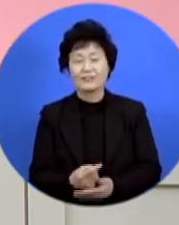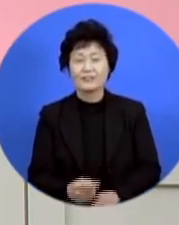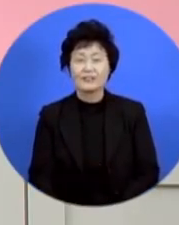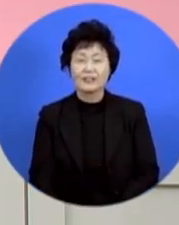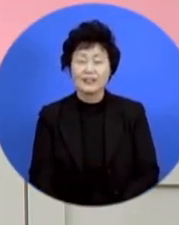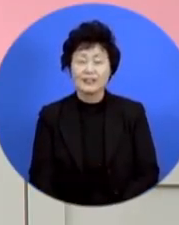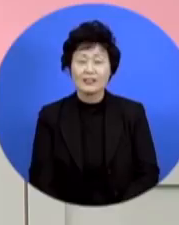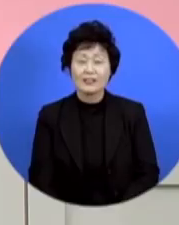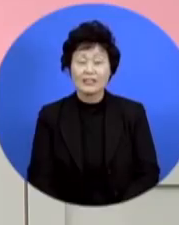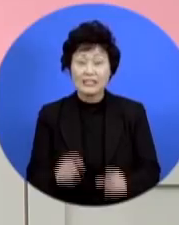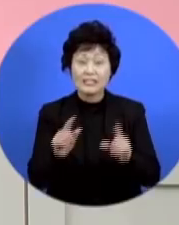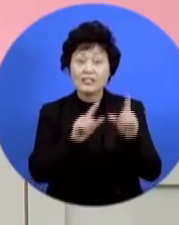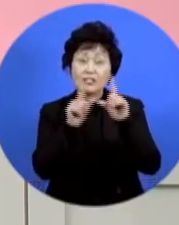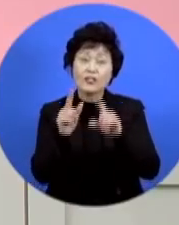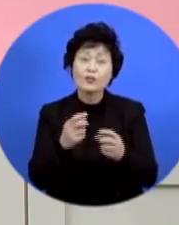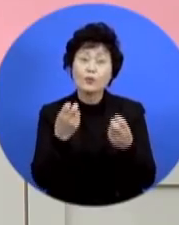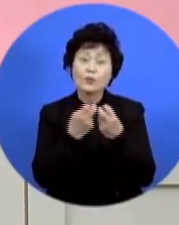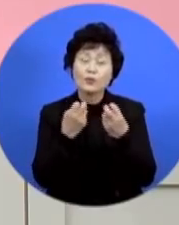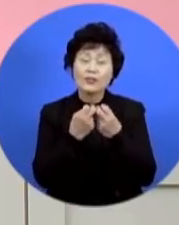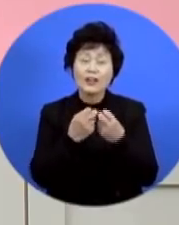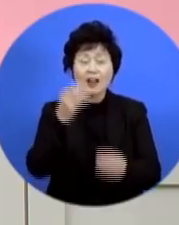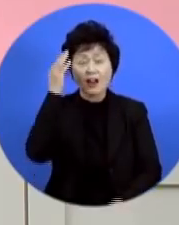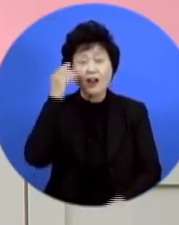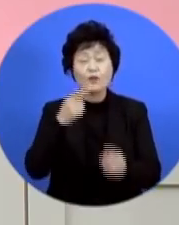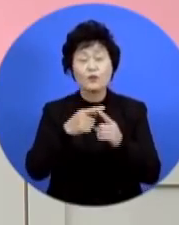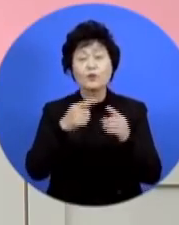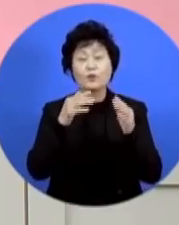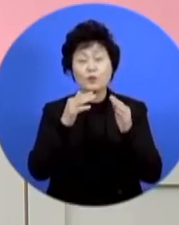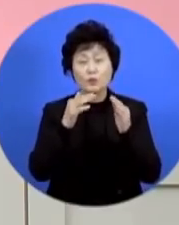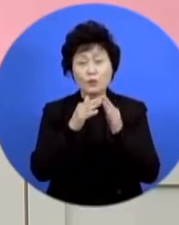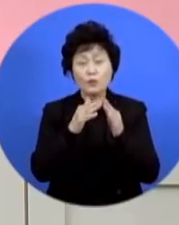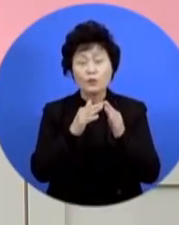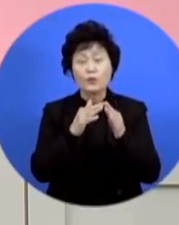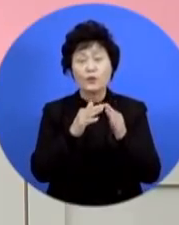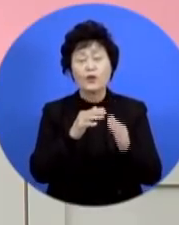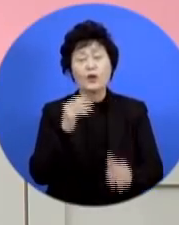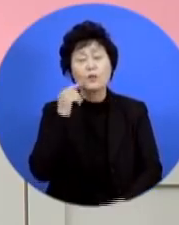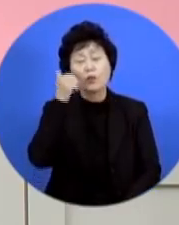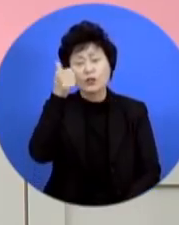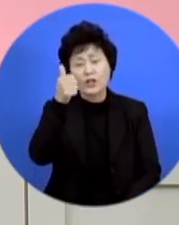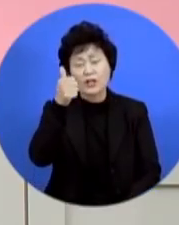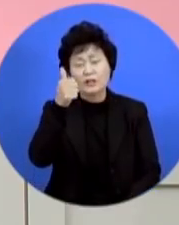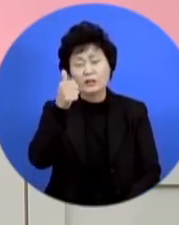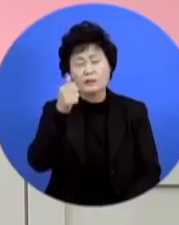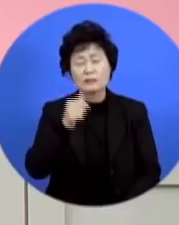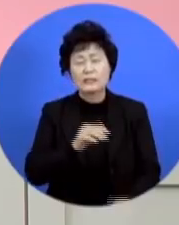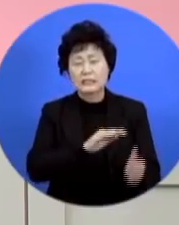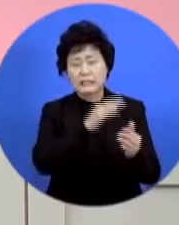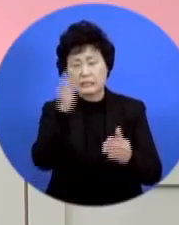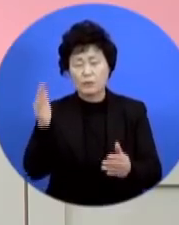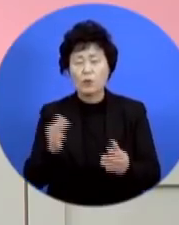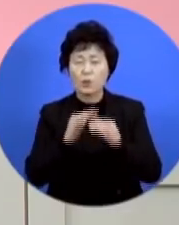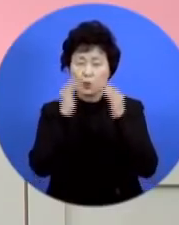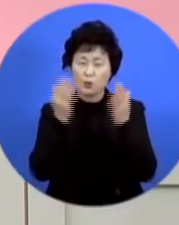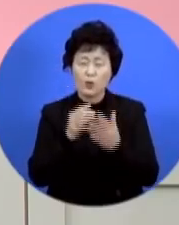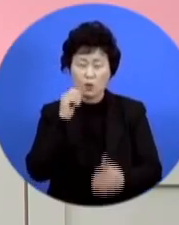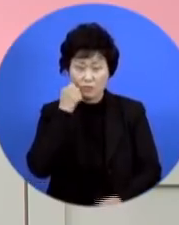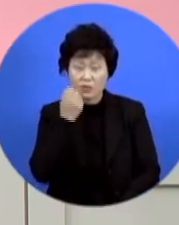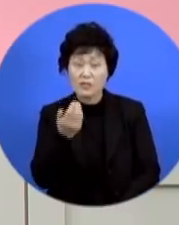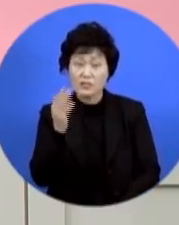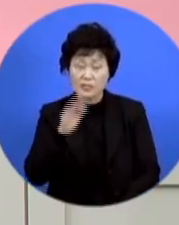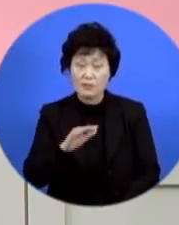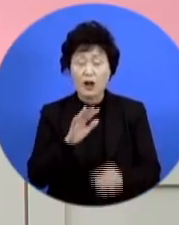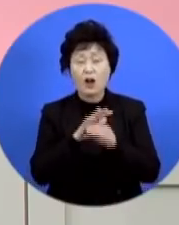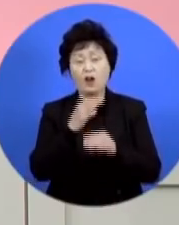그동안? 아, 뭐 우리 한국교회 목사님들이 다 그렇겠지만 예. 코로나 폭풍을 잘 뚫고 나오면서